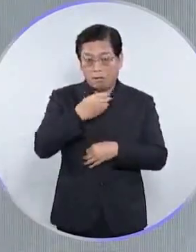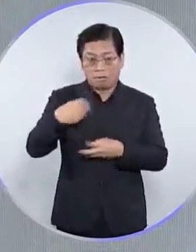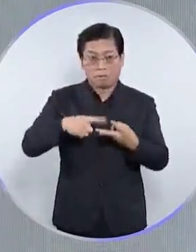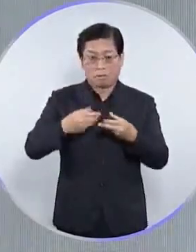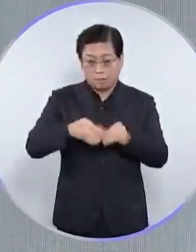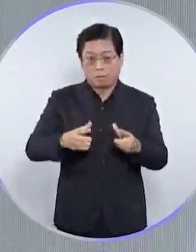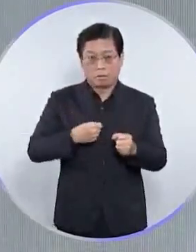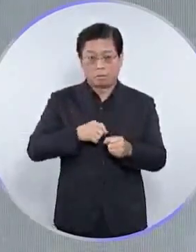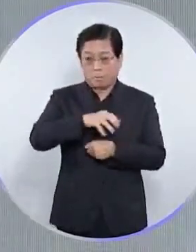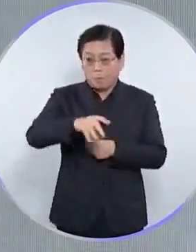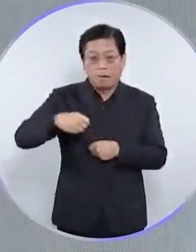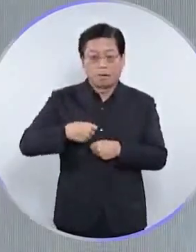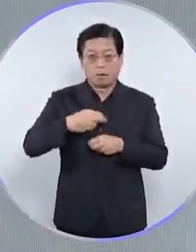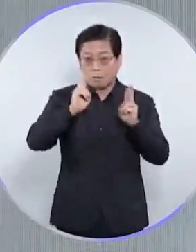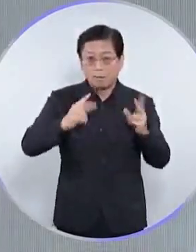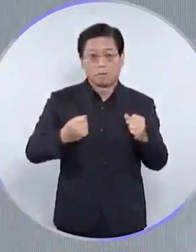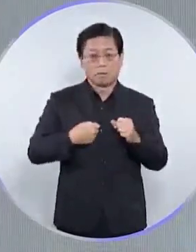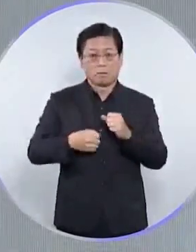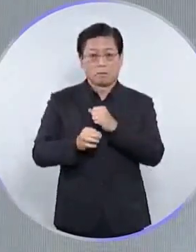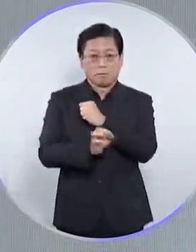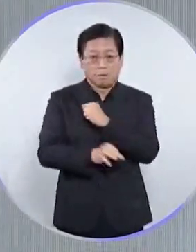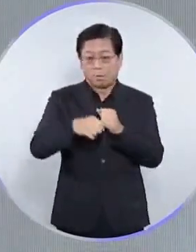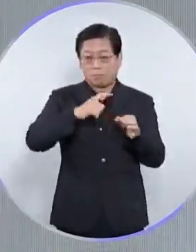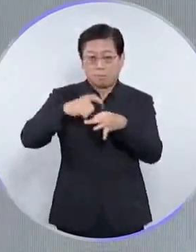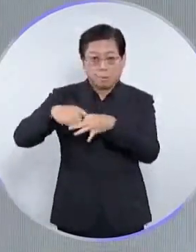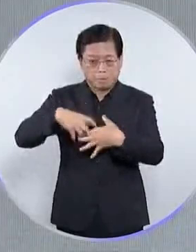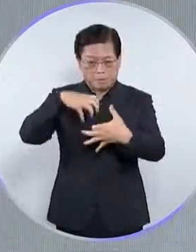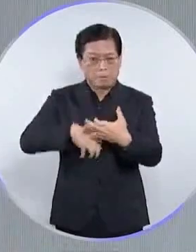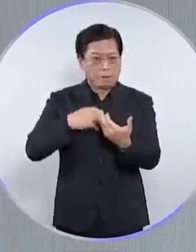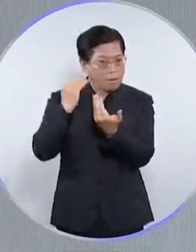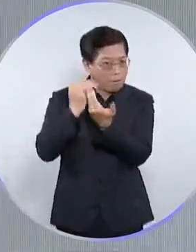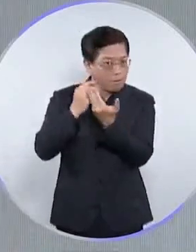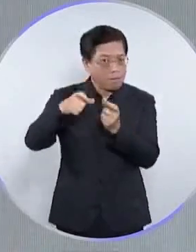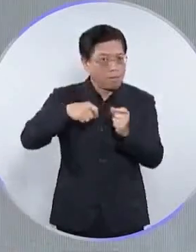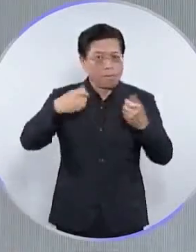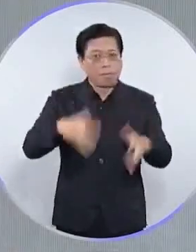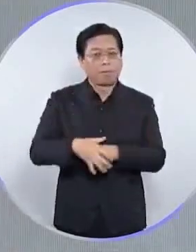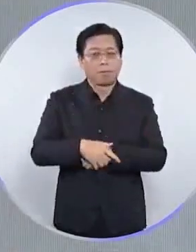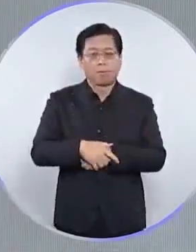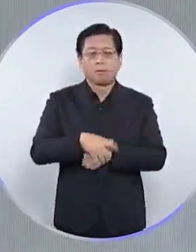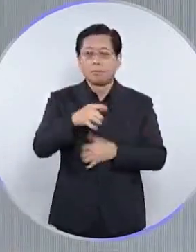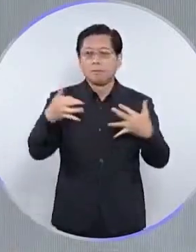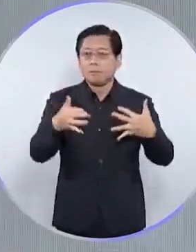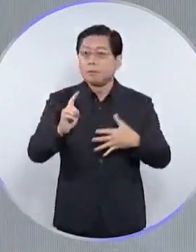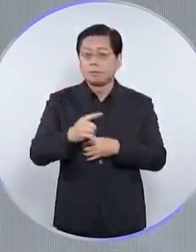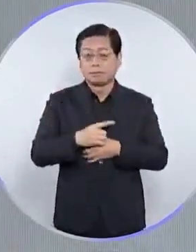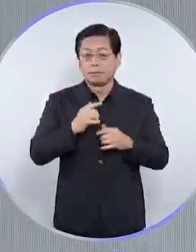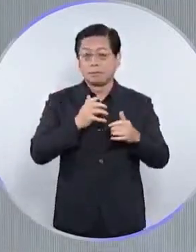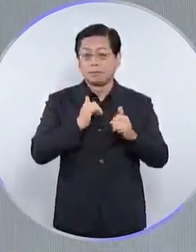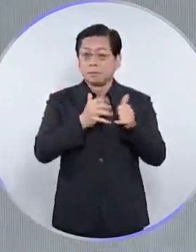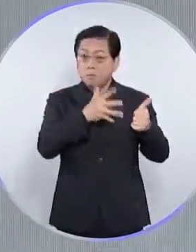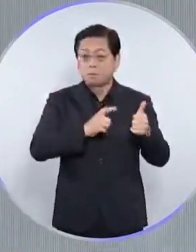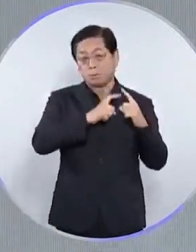能赚能，欠电赚电，后壁内幕重重，这问题，人民要问你，你也